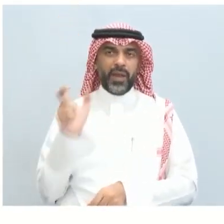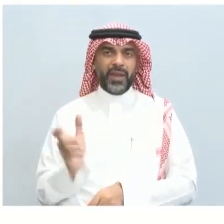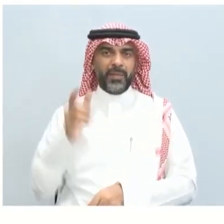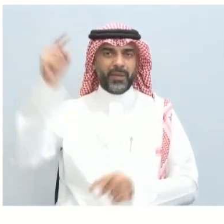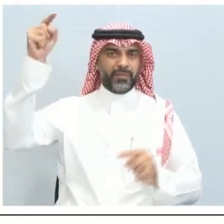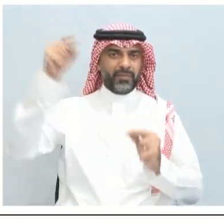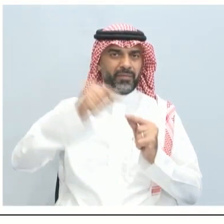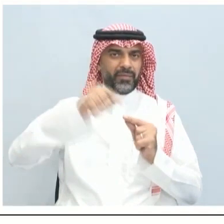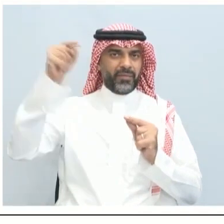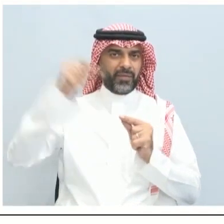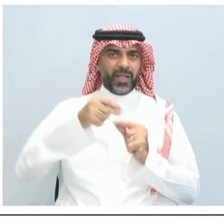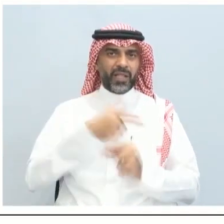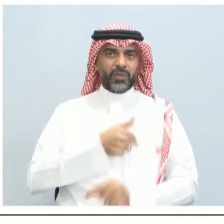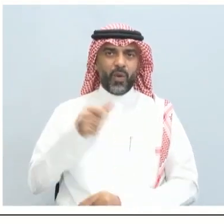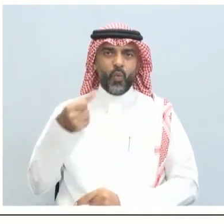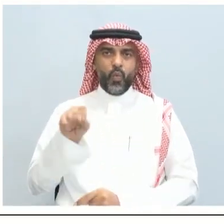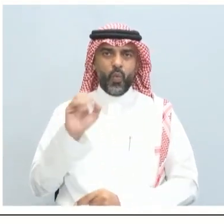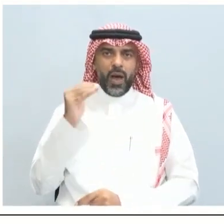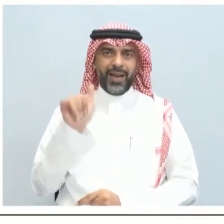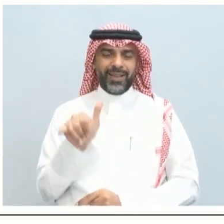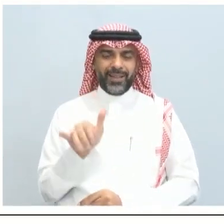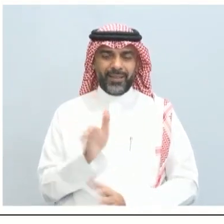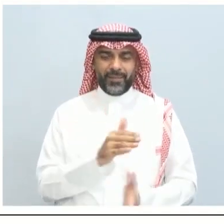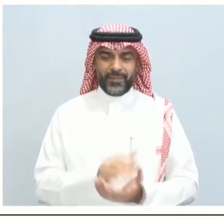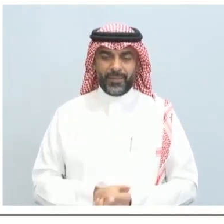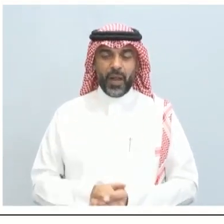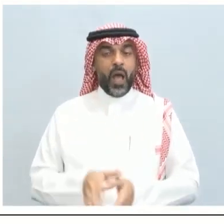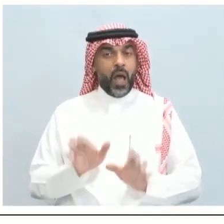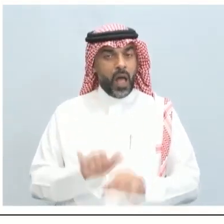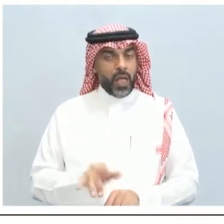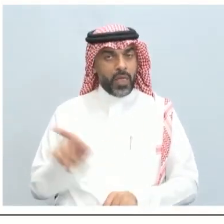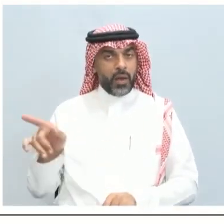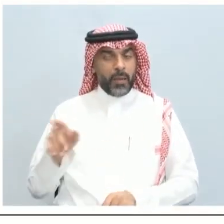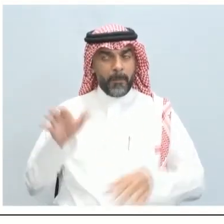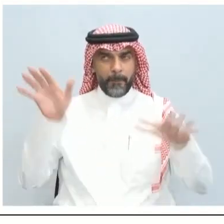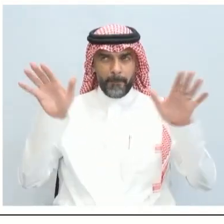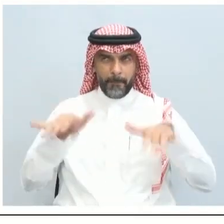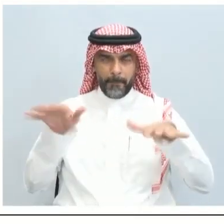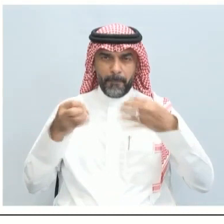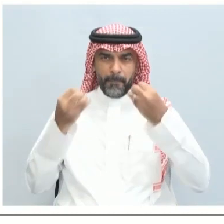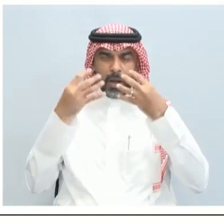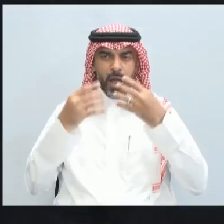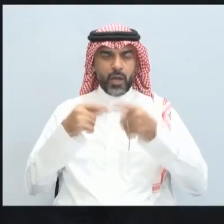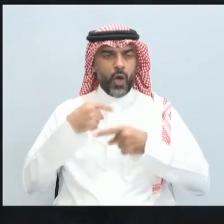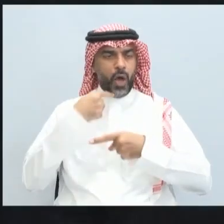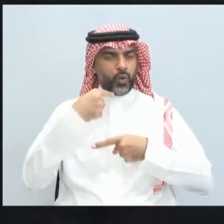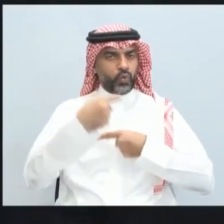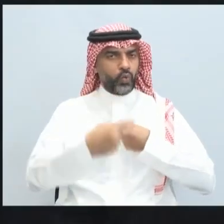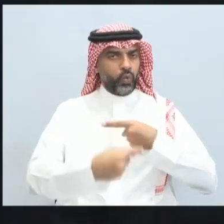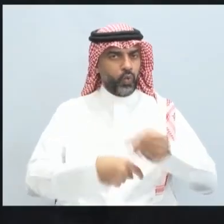ايضا تسبيح الله تسبح الليل والنهار لا يفترون